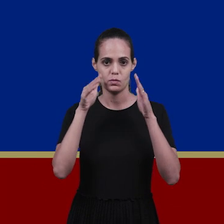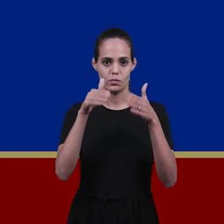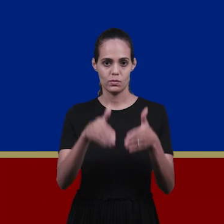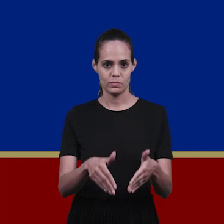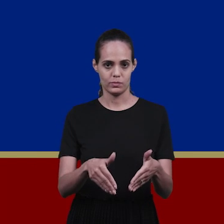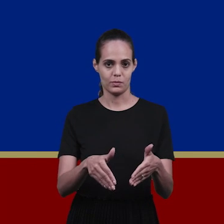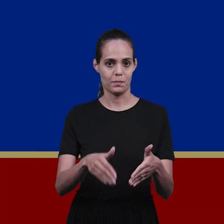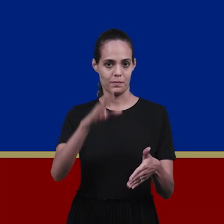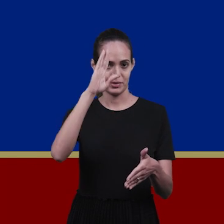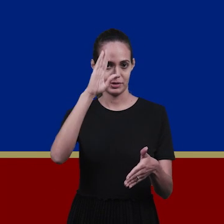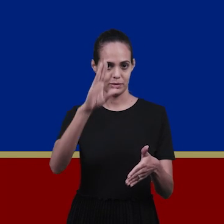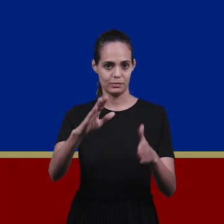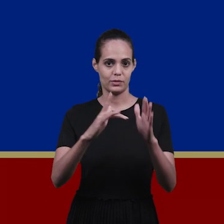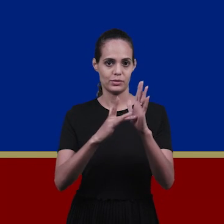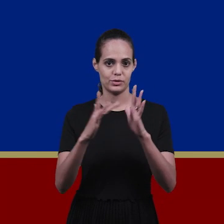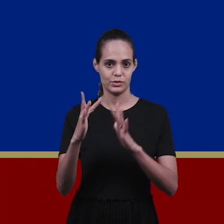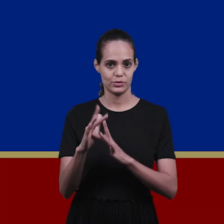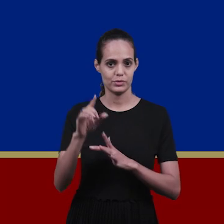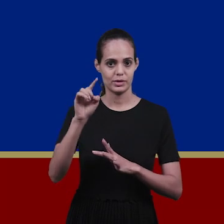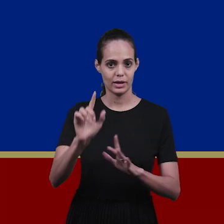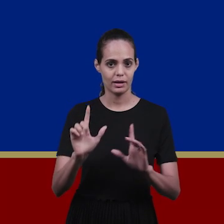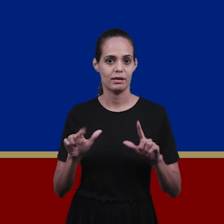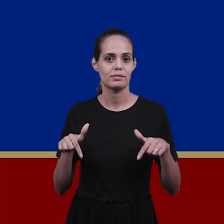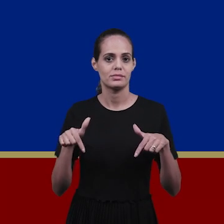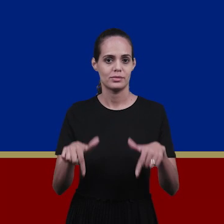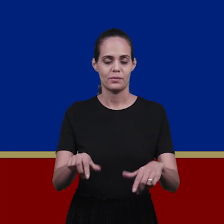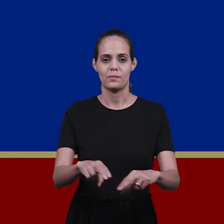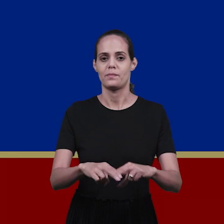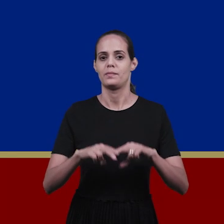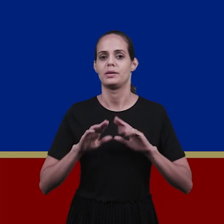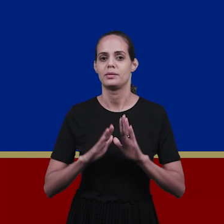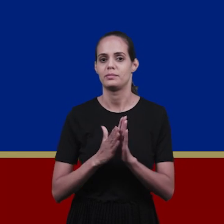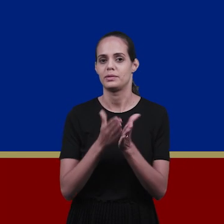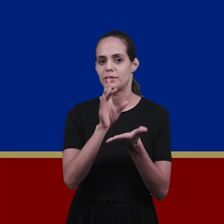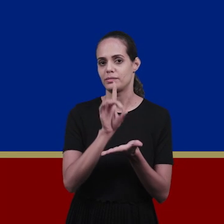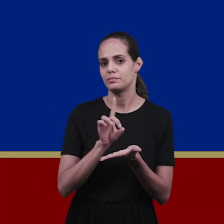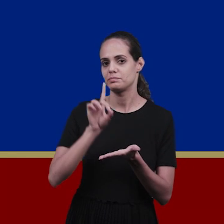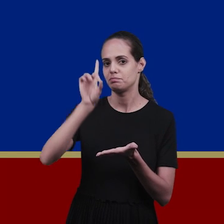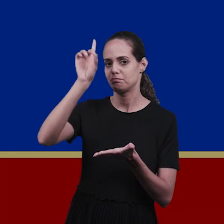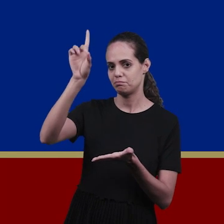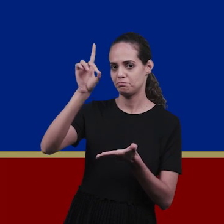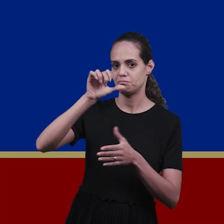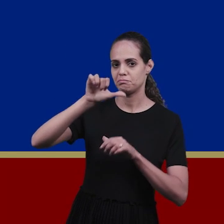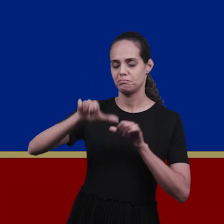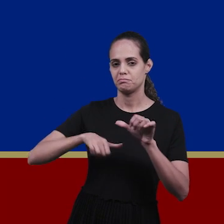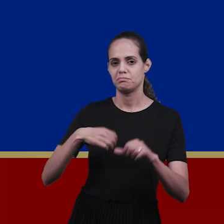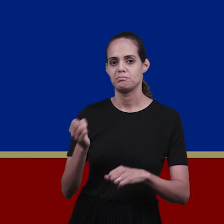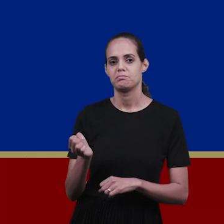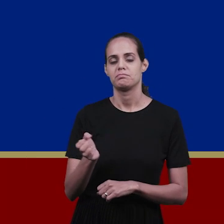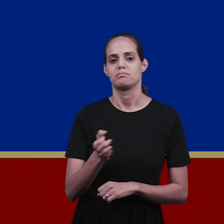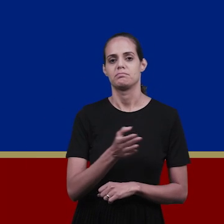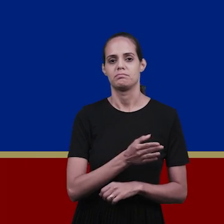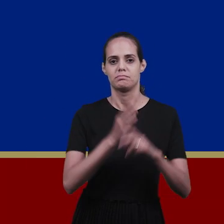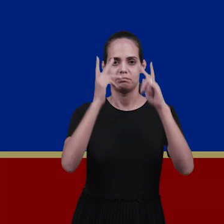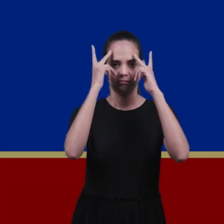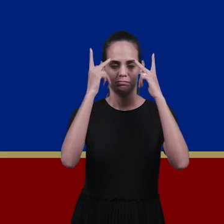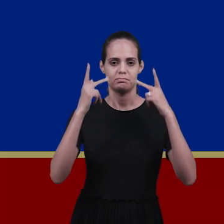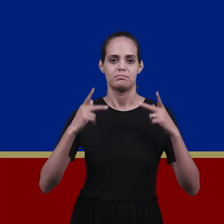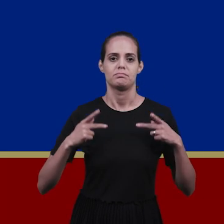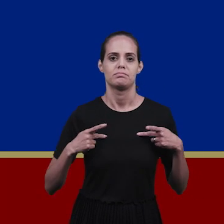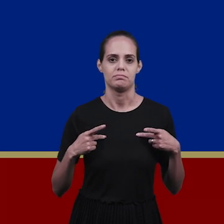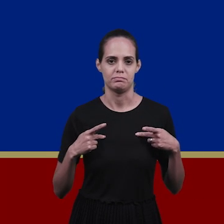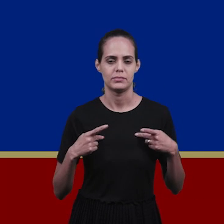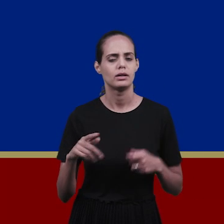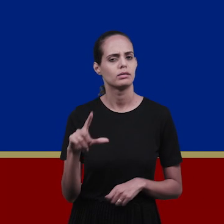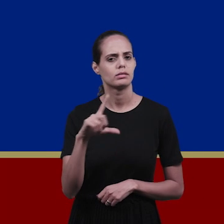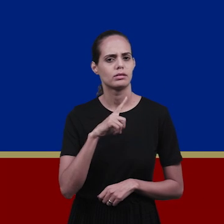donc le point central de Jésus, c'est l'action par la parole de Dieu qui transforme la vie de l'homme.